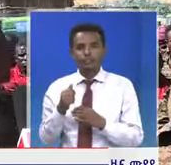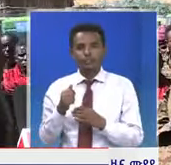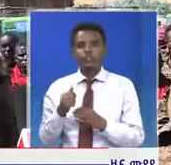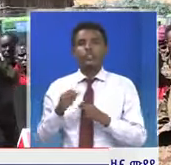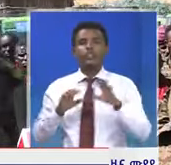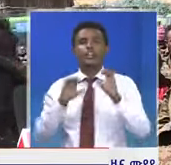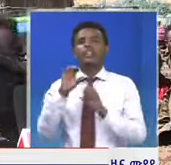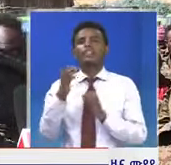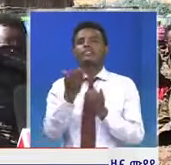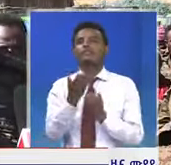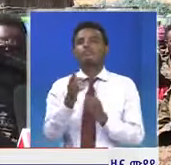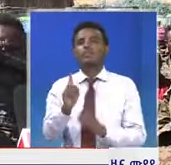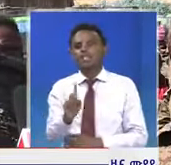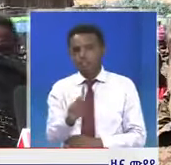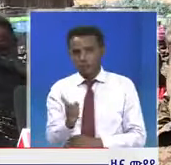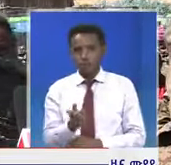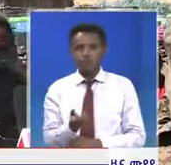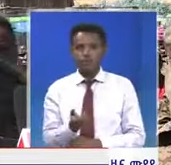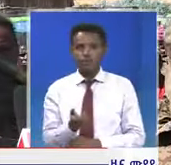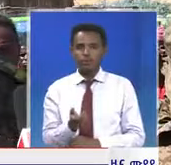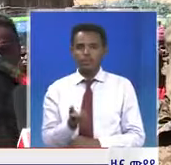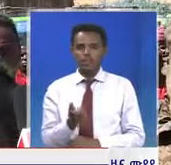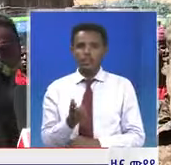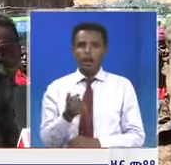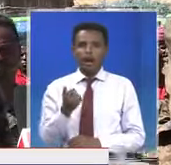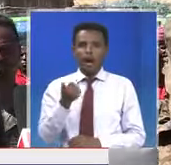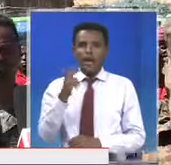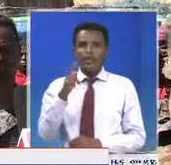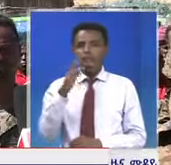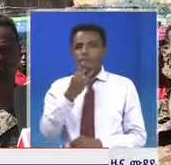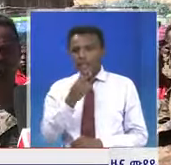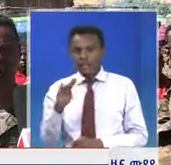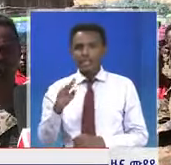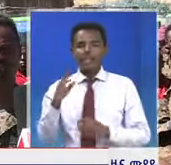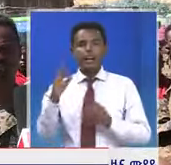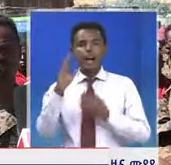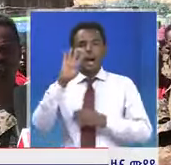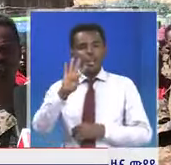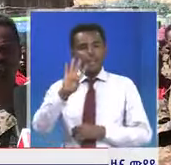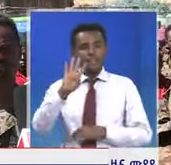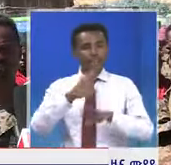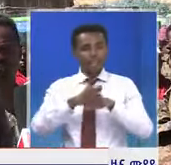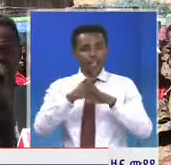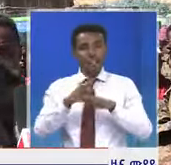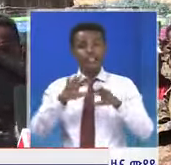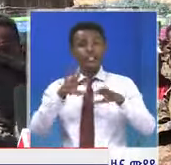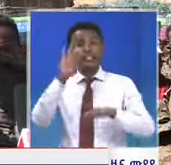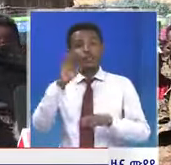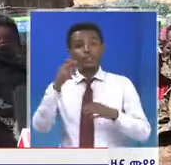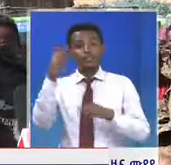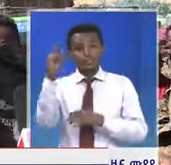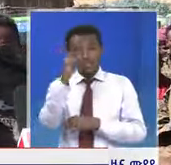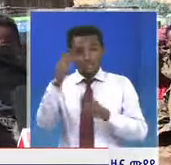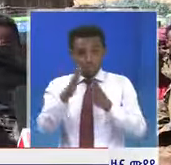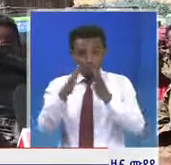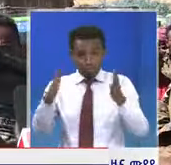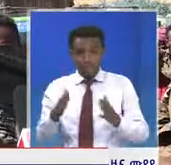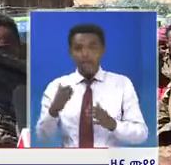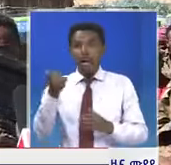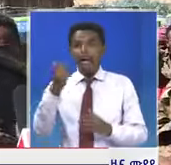ያደረግነው ምንድነው? በአርሚ 4 ላይ የተገኘውን ድል በማስፋት አርሚ 3ን መቁረጥ